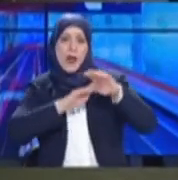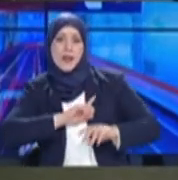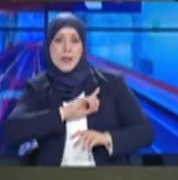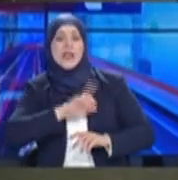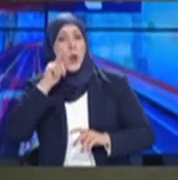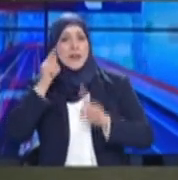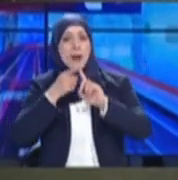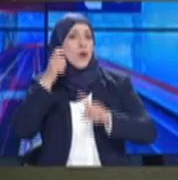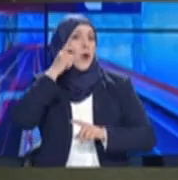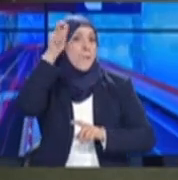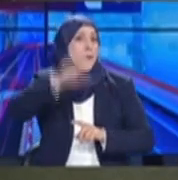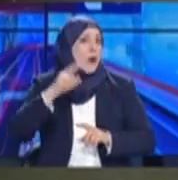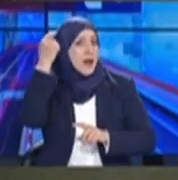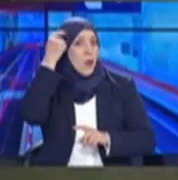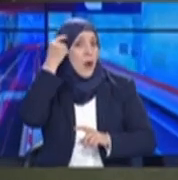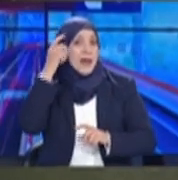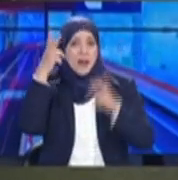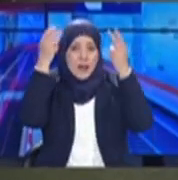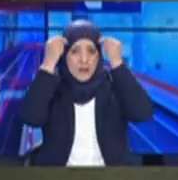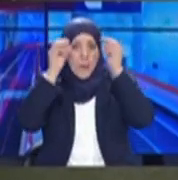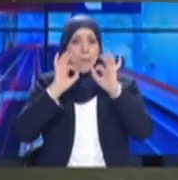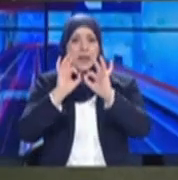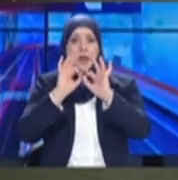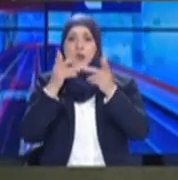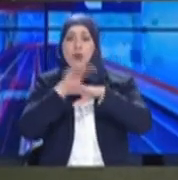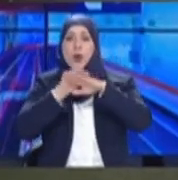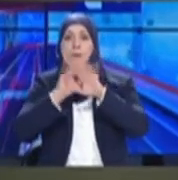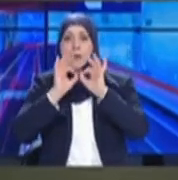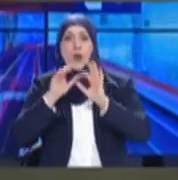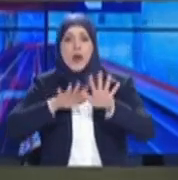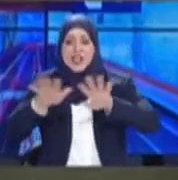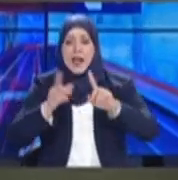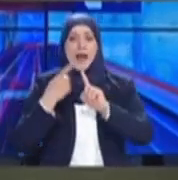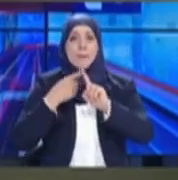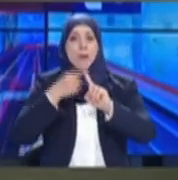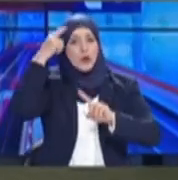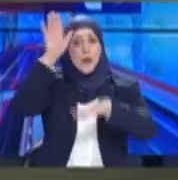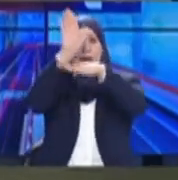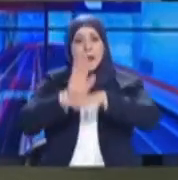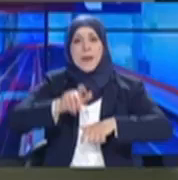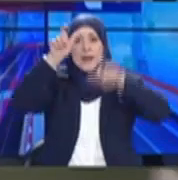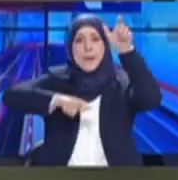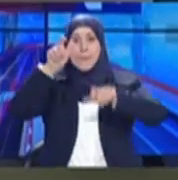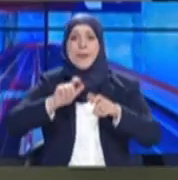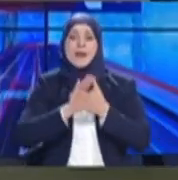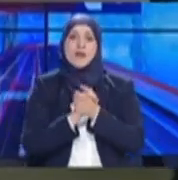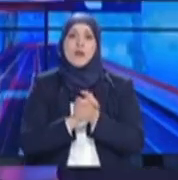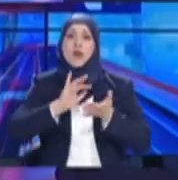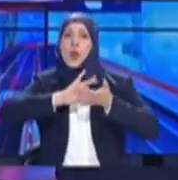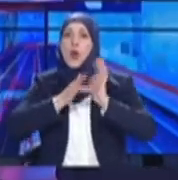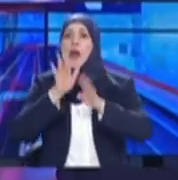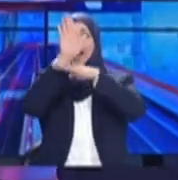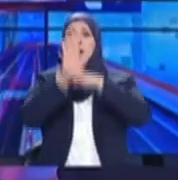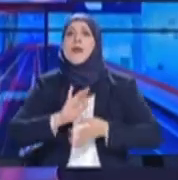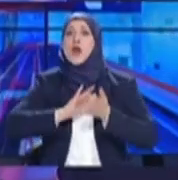حتى يكون في مستوى هذا ال ال هذا الاجراء وبطبيعه الحال يعني حمايه اولا وحمايه لكل الناس